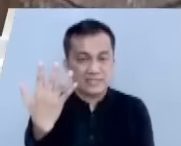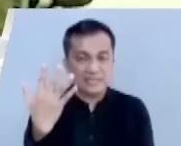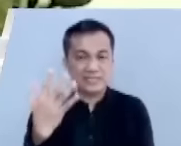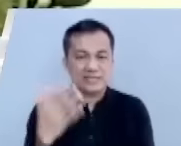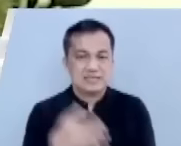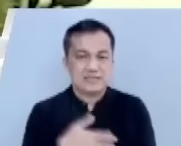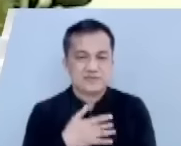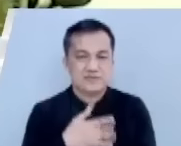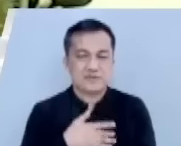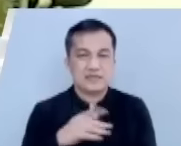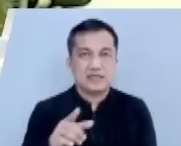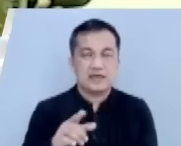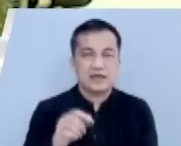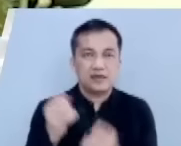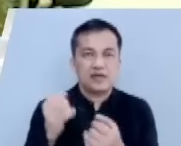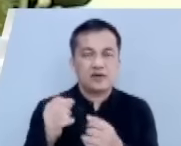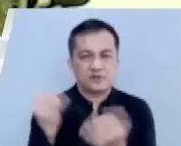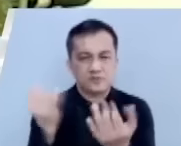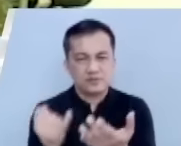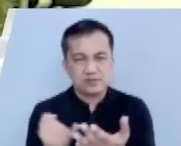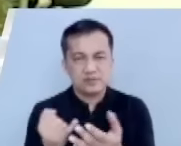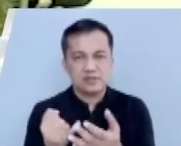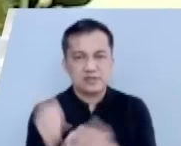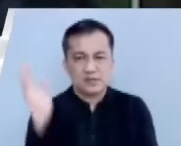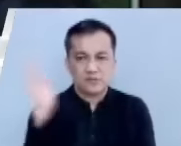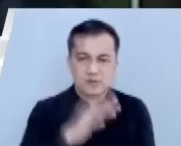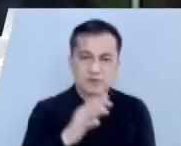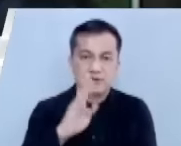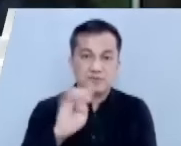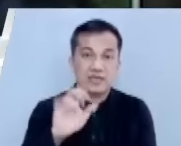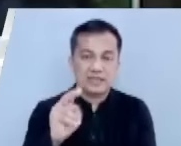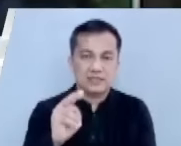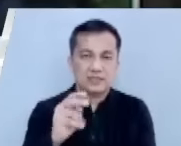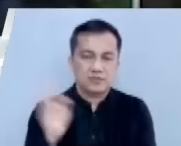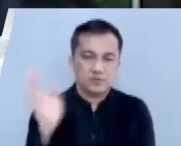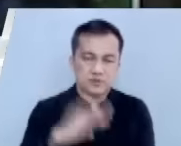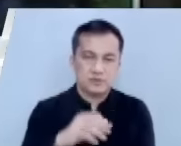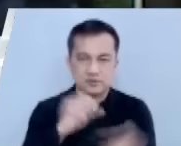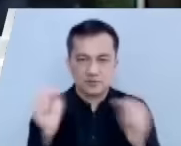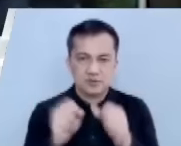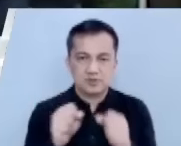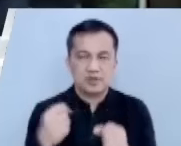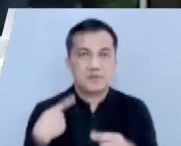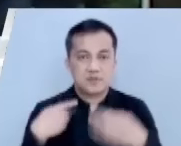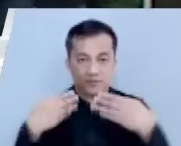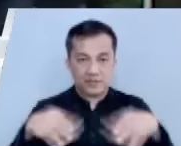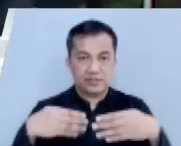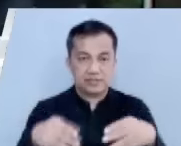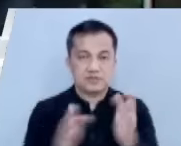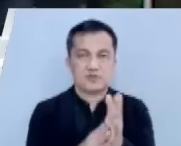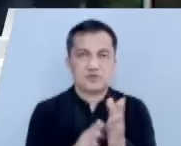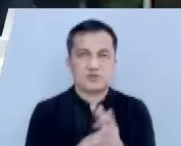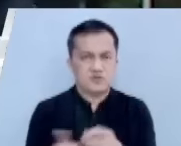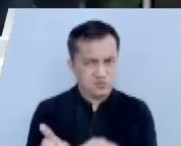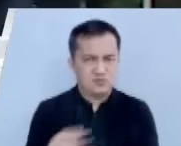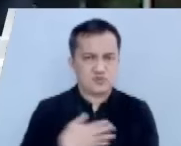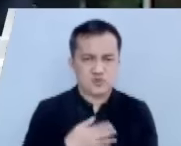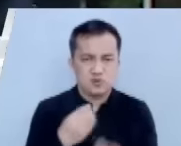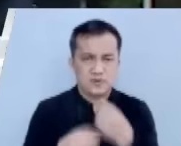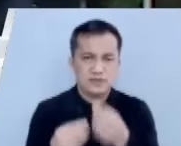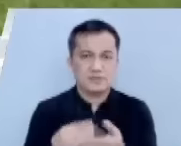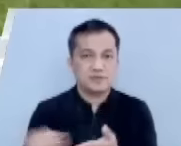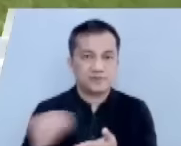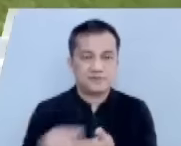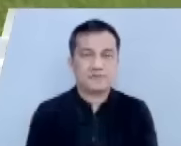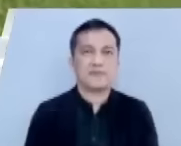sa mga natumbang puno sa loob ng campus dahil sa bagyo. Meron ding bazaar sa campus sa mga gustong kumain at mamili. At sa gate